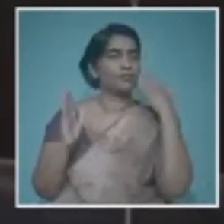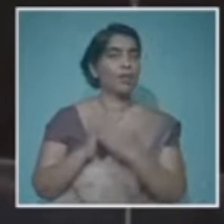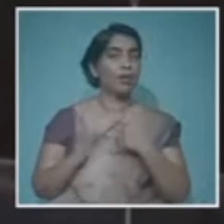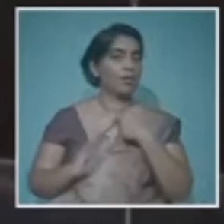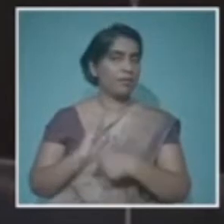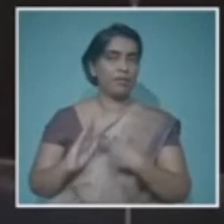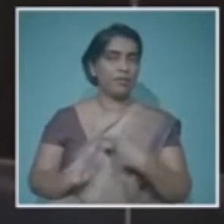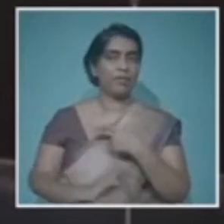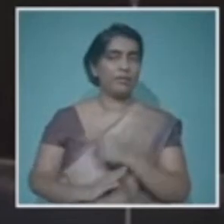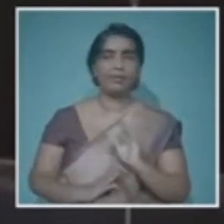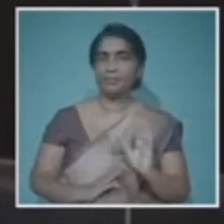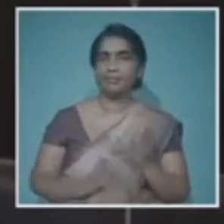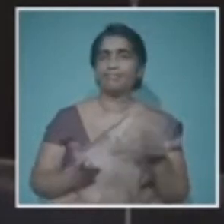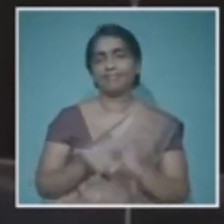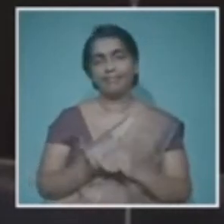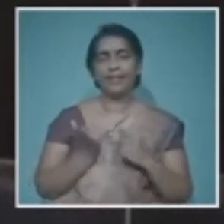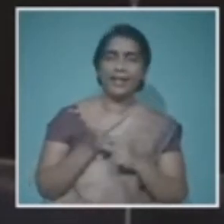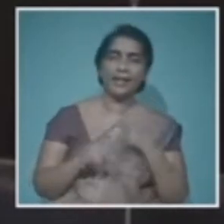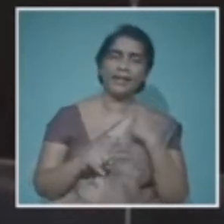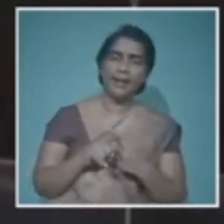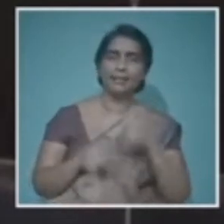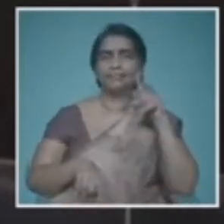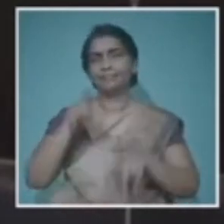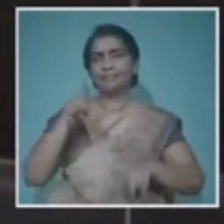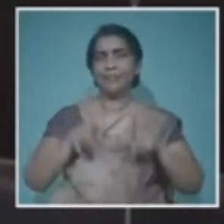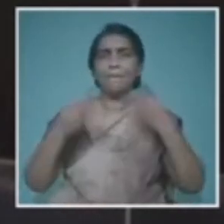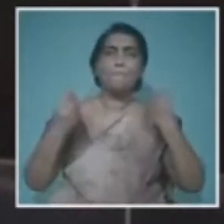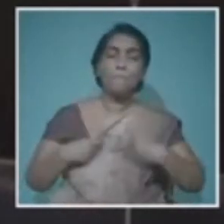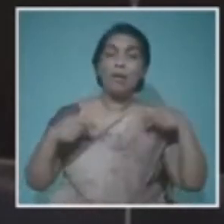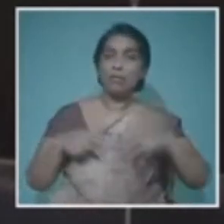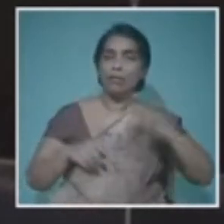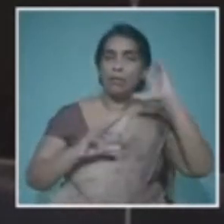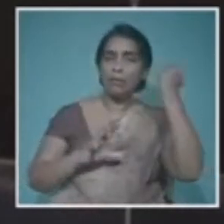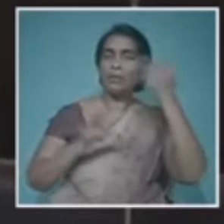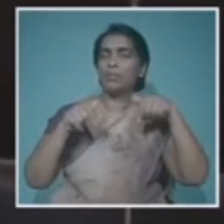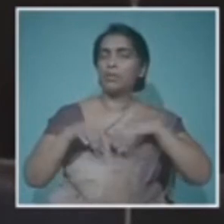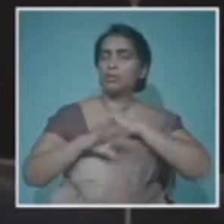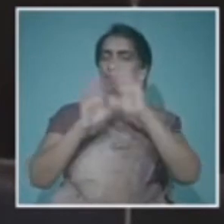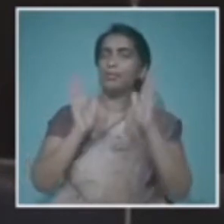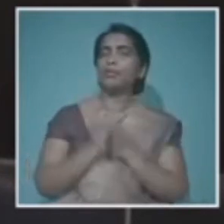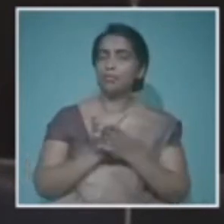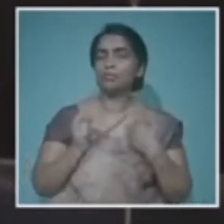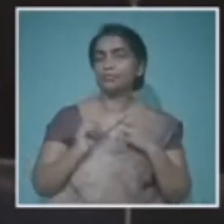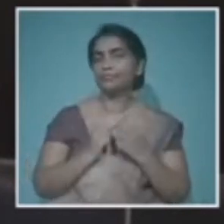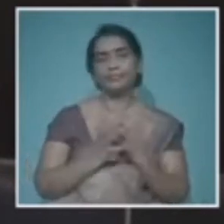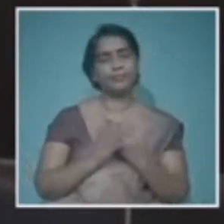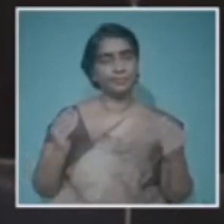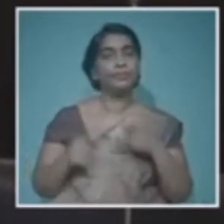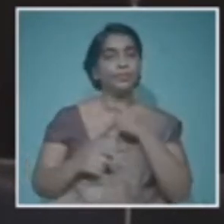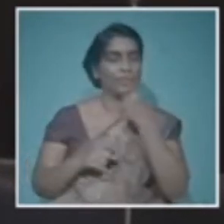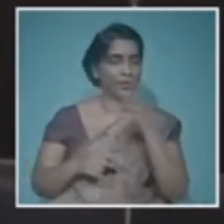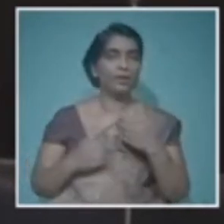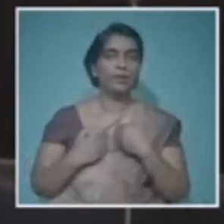නෙවෙයි. වරින් වර බදු දැම්ම අඩු කළා, ඒවැ පාඩු වුණා. දැන් ඒ ප්‍රතිඵල ඔක්කොම අපි තමුන්නාන්සල එකතු වෙලා විසඳන්න වෙලා තියෙනවා. ඉතින් ඒක නිසා